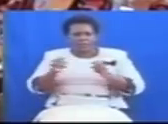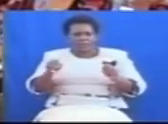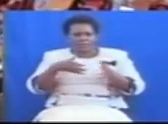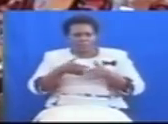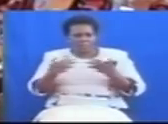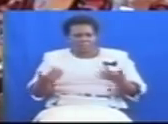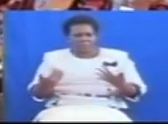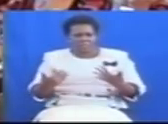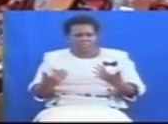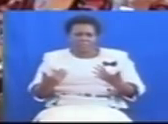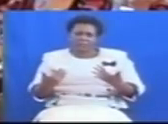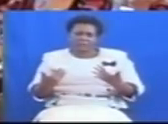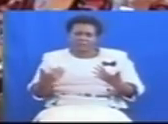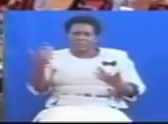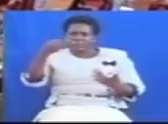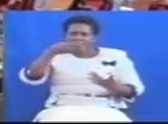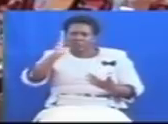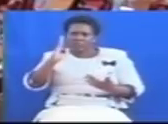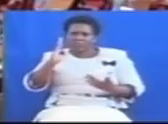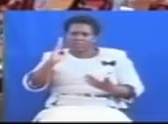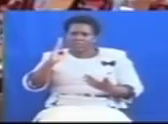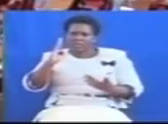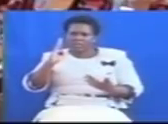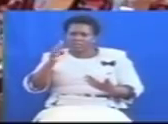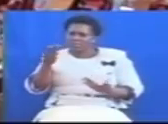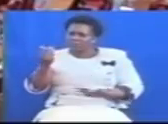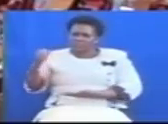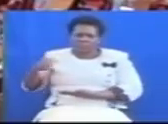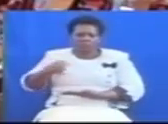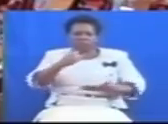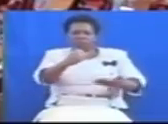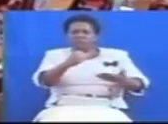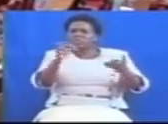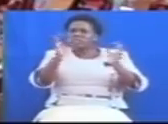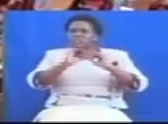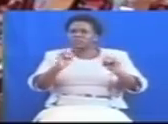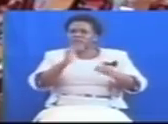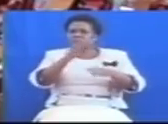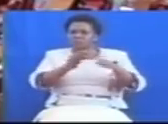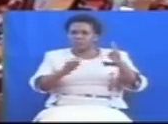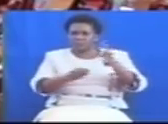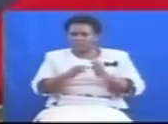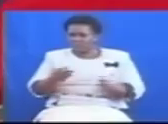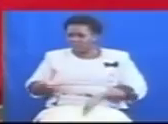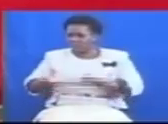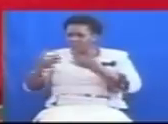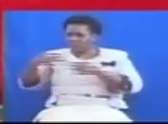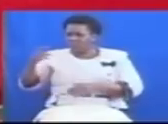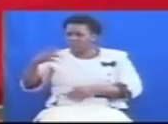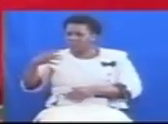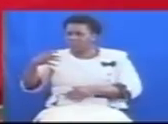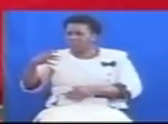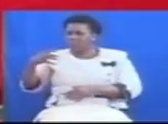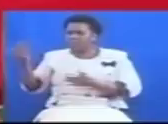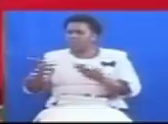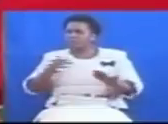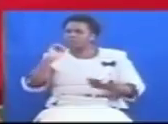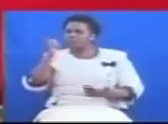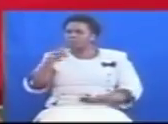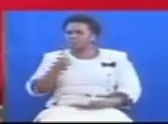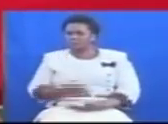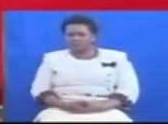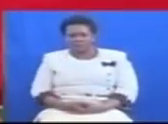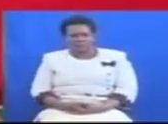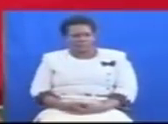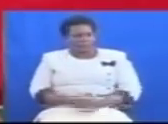wa daraja hilo? Swali hilo linajibiwa na Mheshimiwa Naibu Waziri. Nakushukuru. Mheshimiwa Naibu Spika, kwa niaba ya